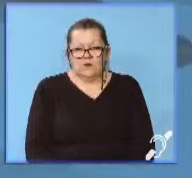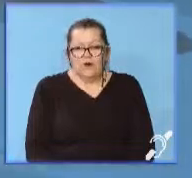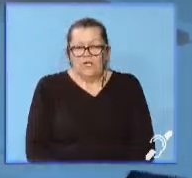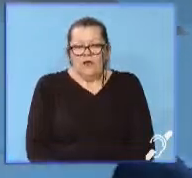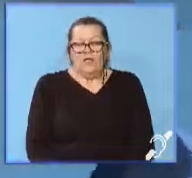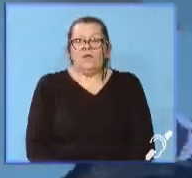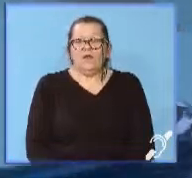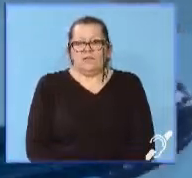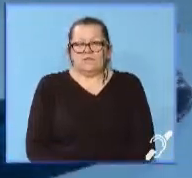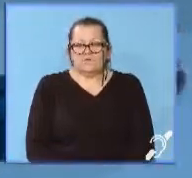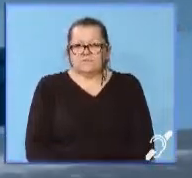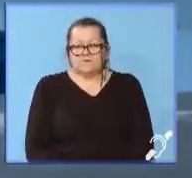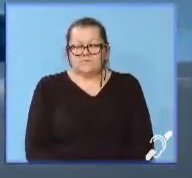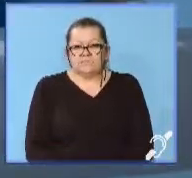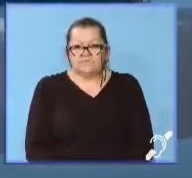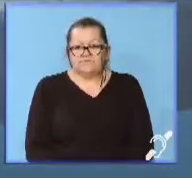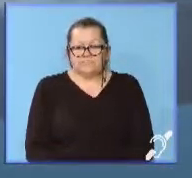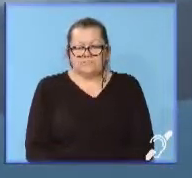abstractă